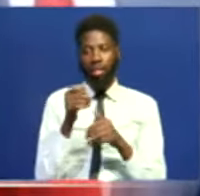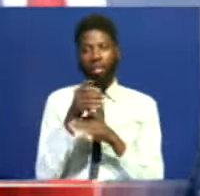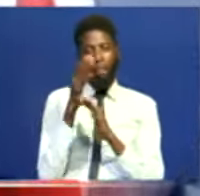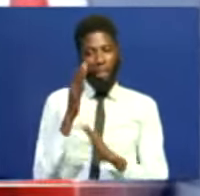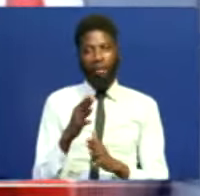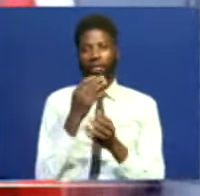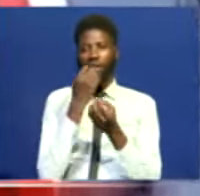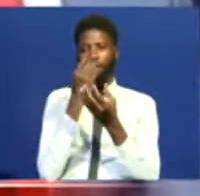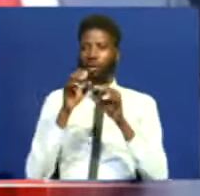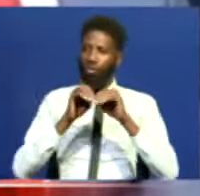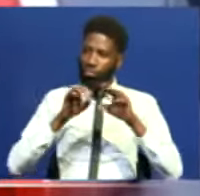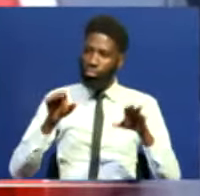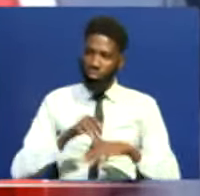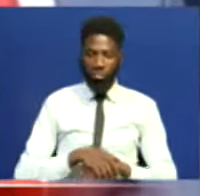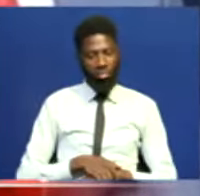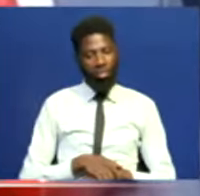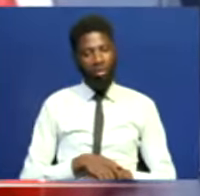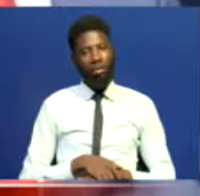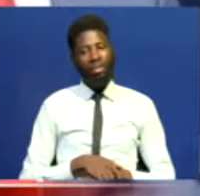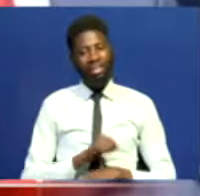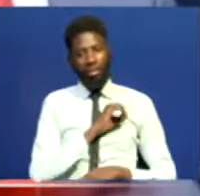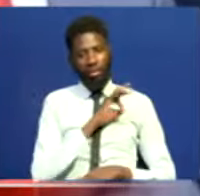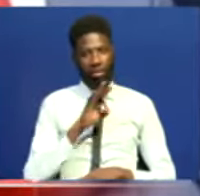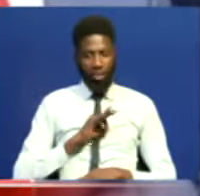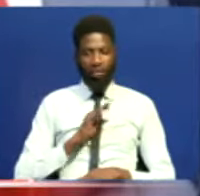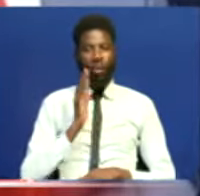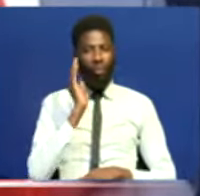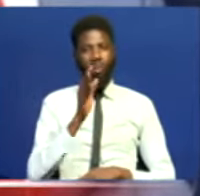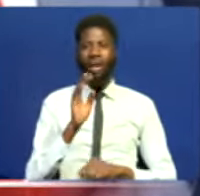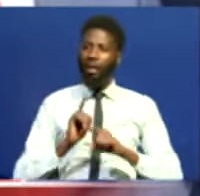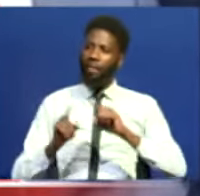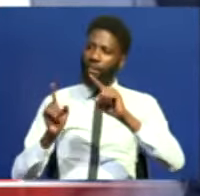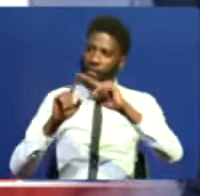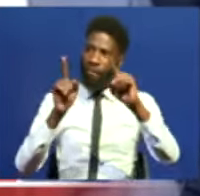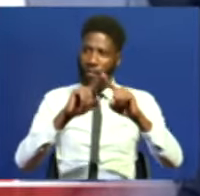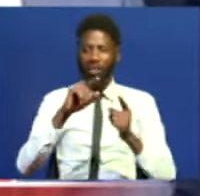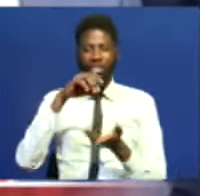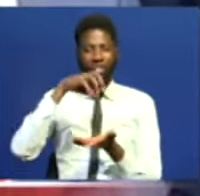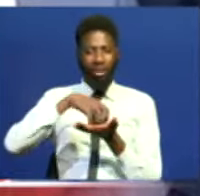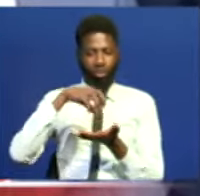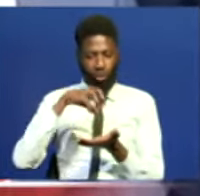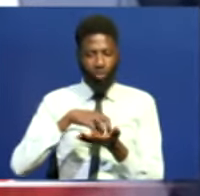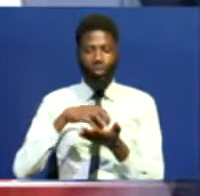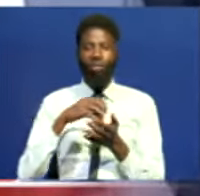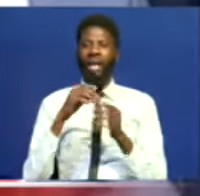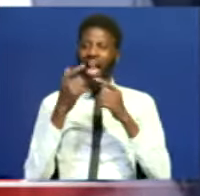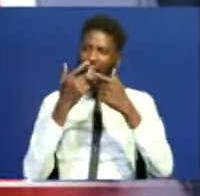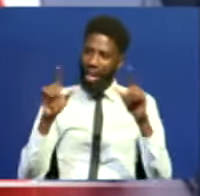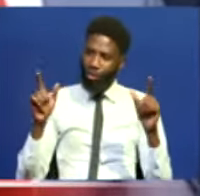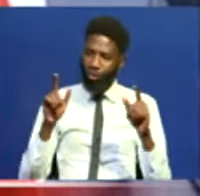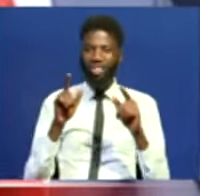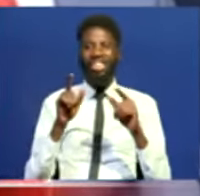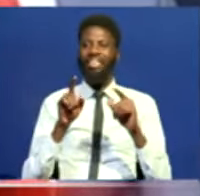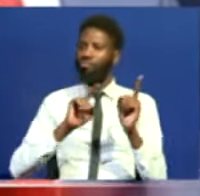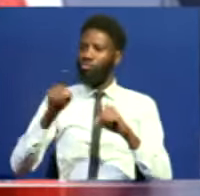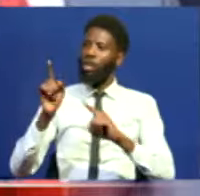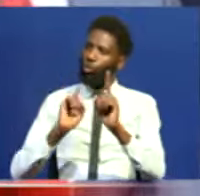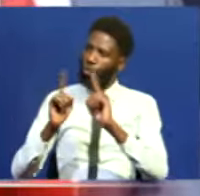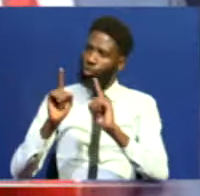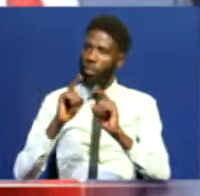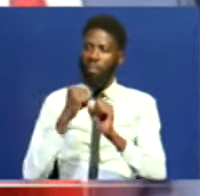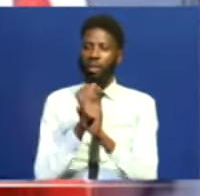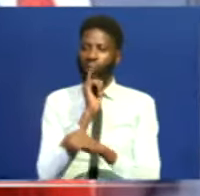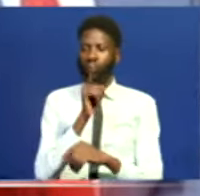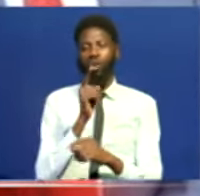We actually have staff who will be going to the different vernacular stations so that we make sure that every Kenyan is able to access